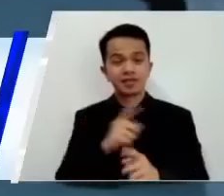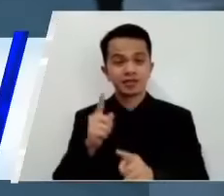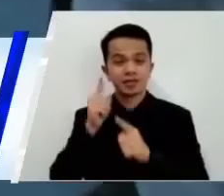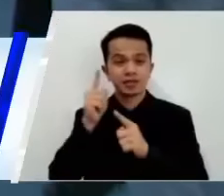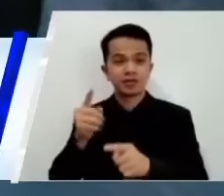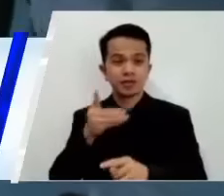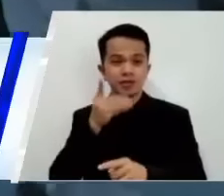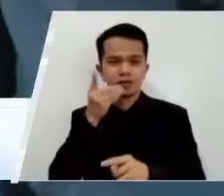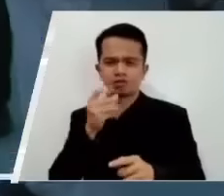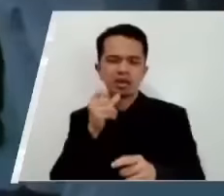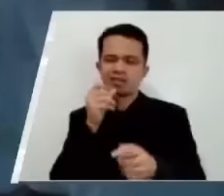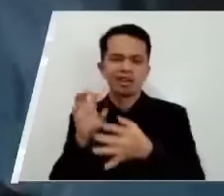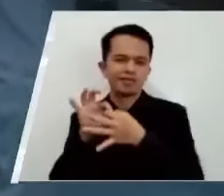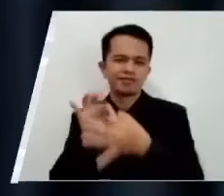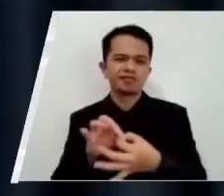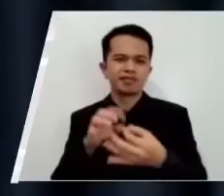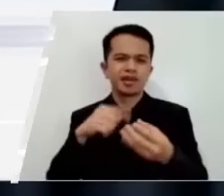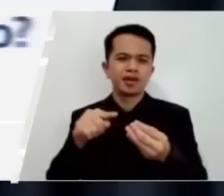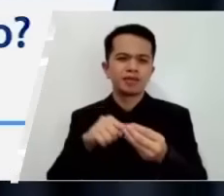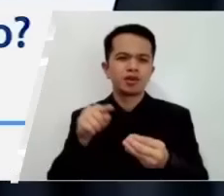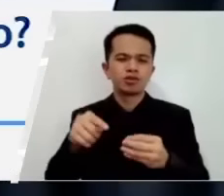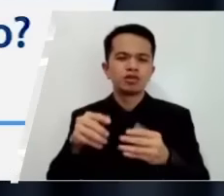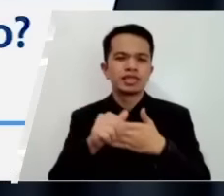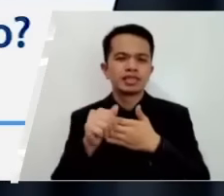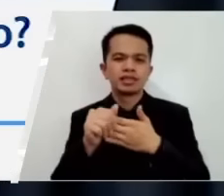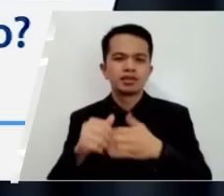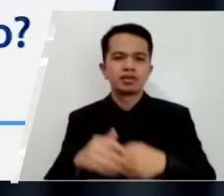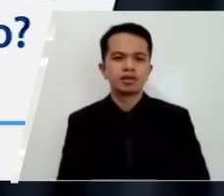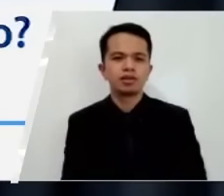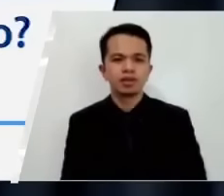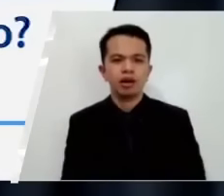kinalaman sa Rigodon sa Senate leadership.